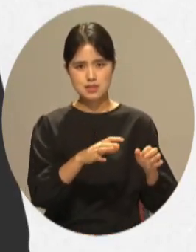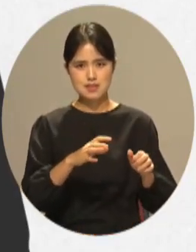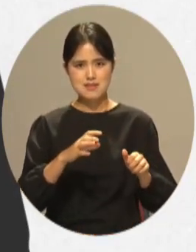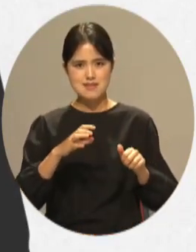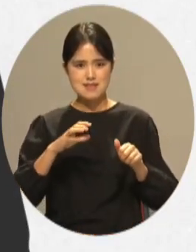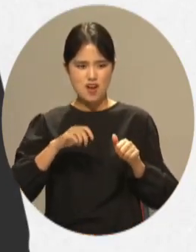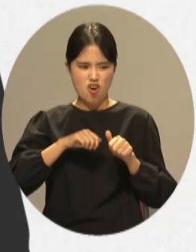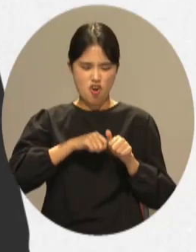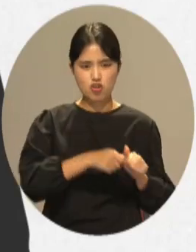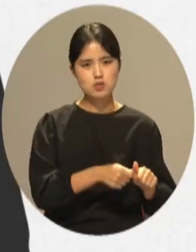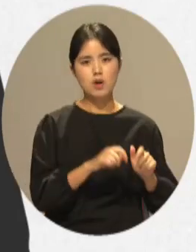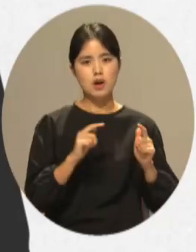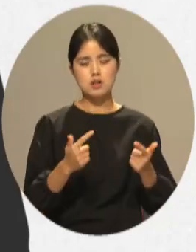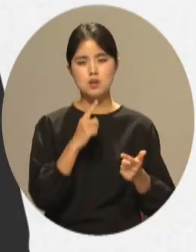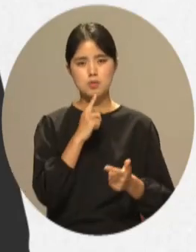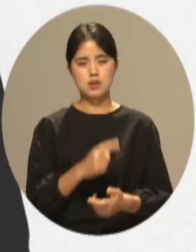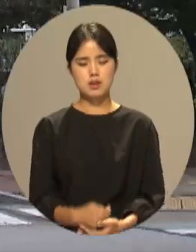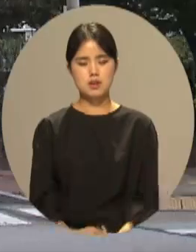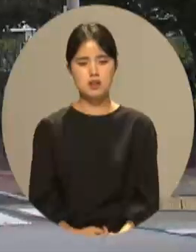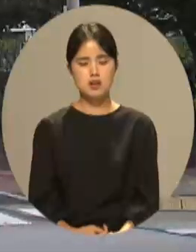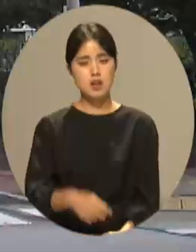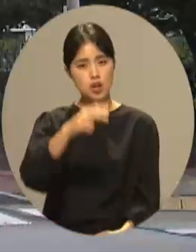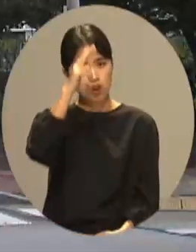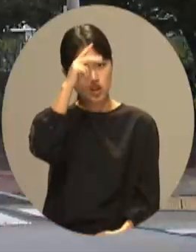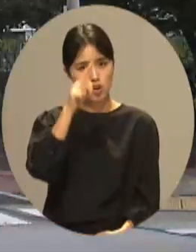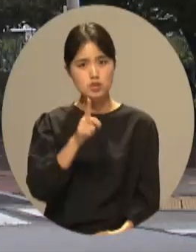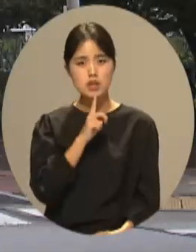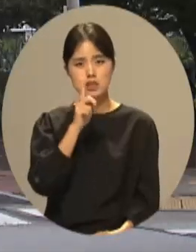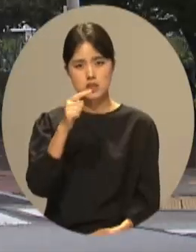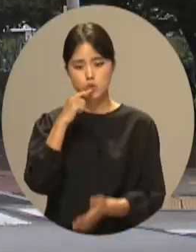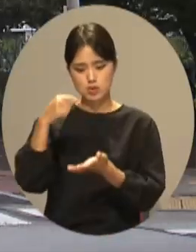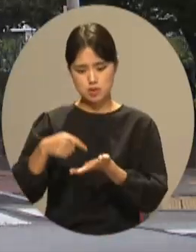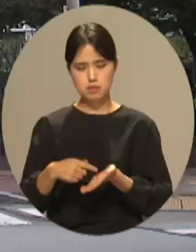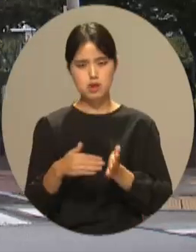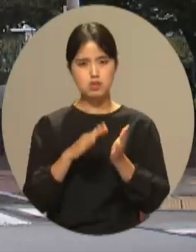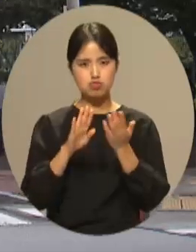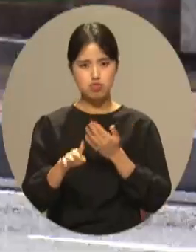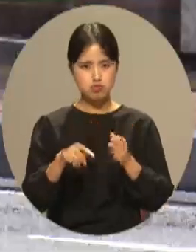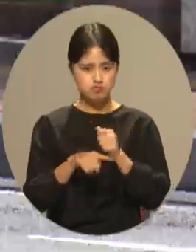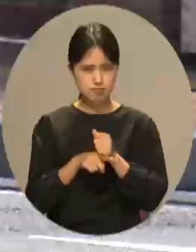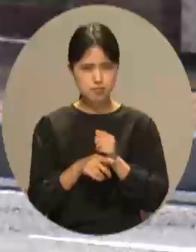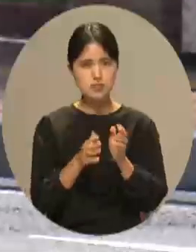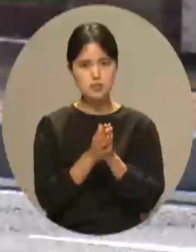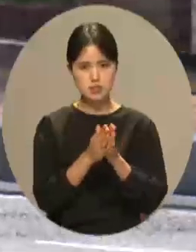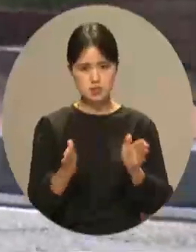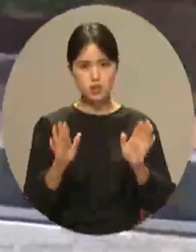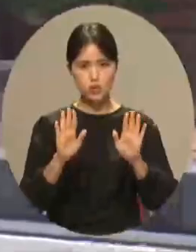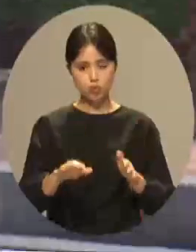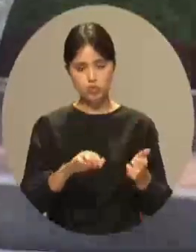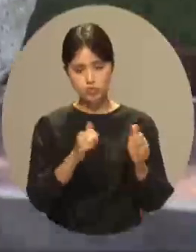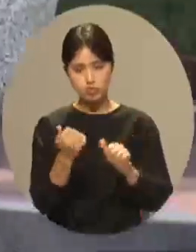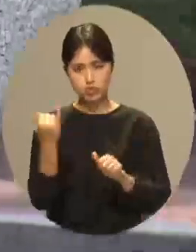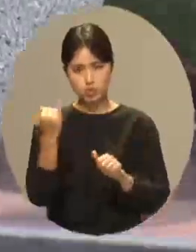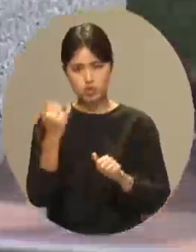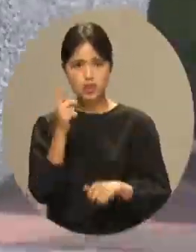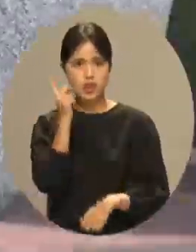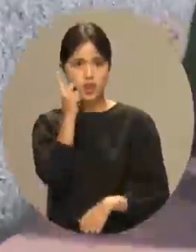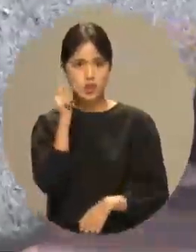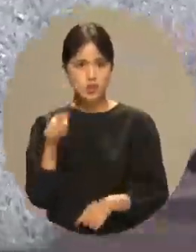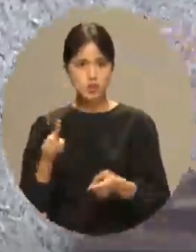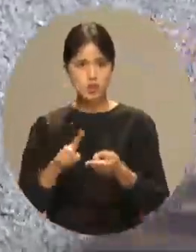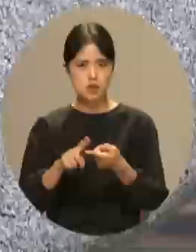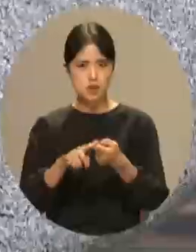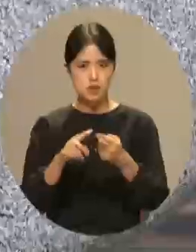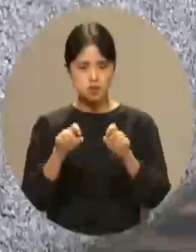관계가 아니었다고 말했습니다. 경찰은 신고 접수 이후 조사에 착수했으며 오늘 고인의 휴대폰을 디지털